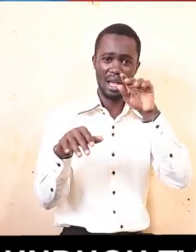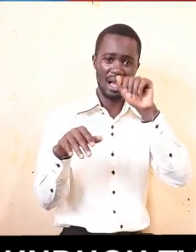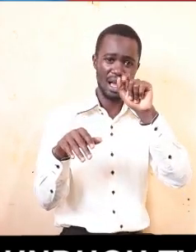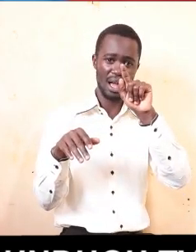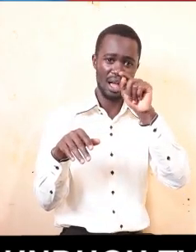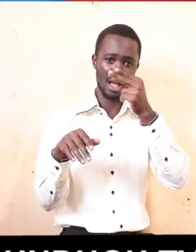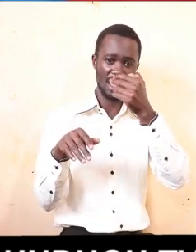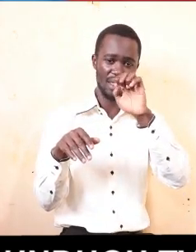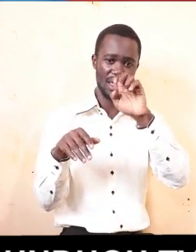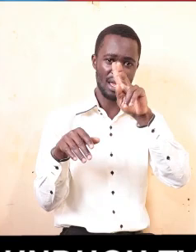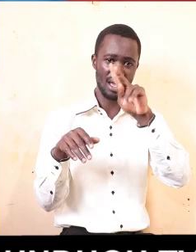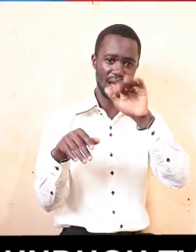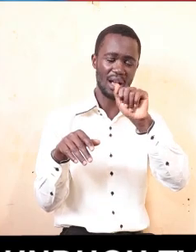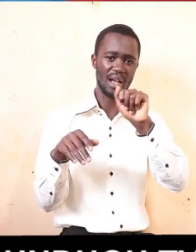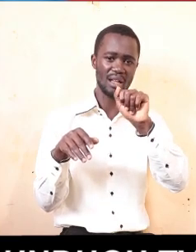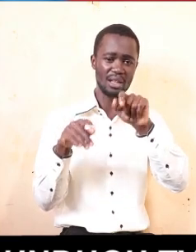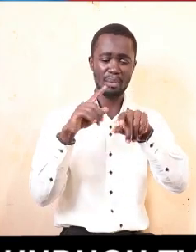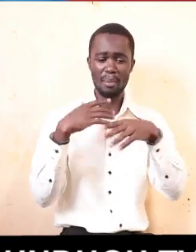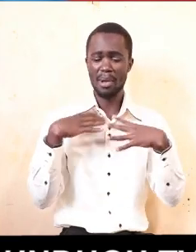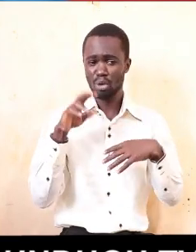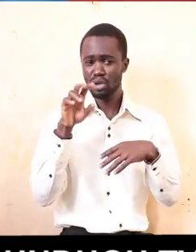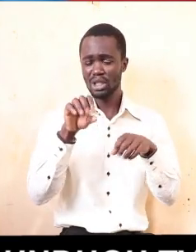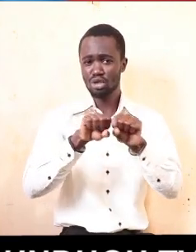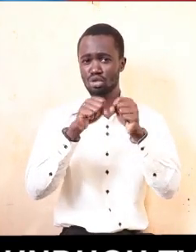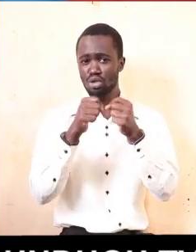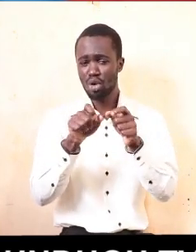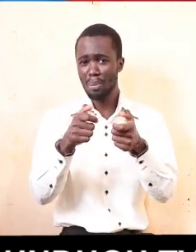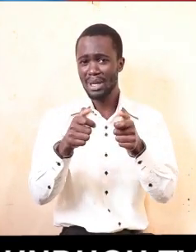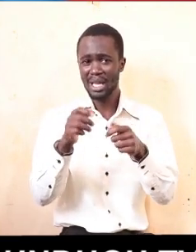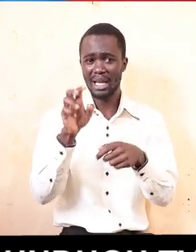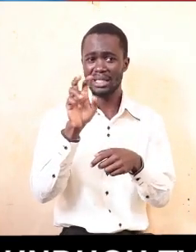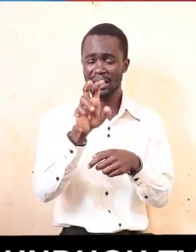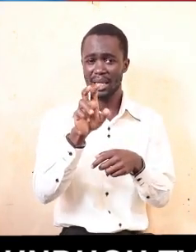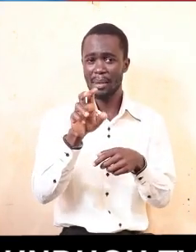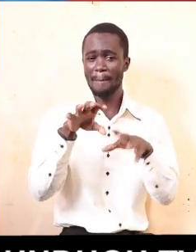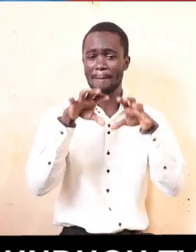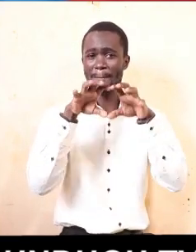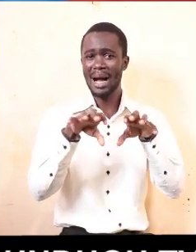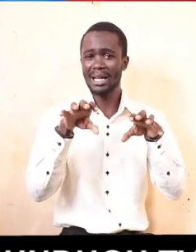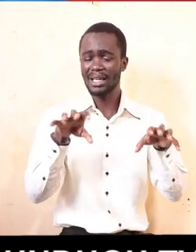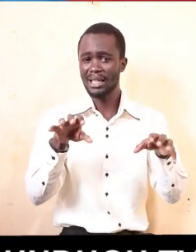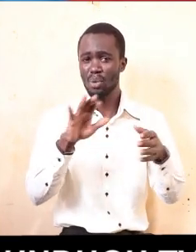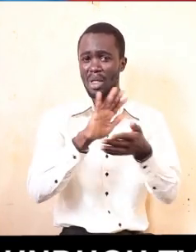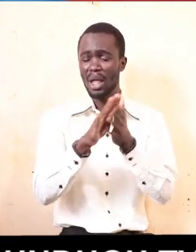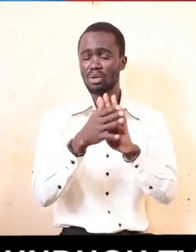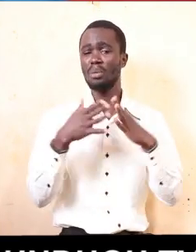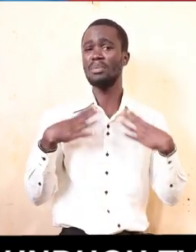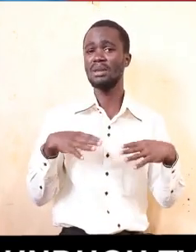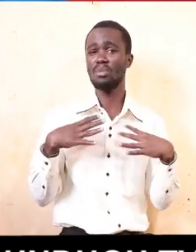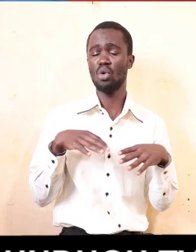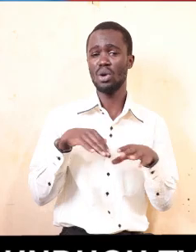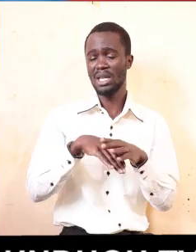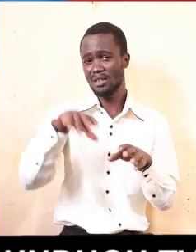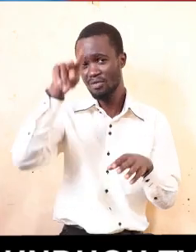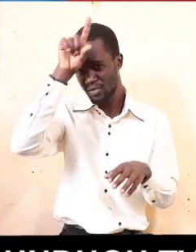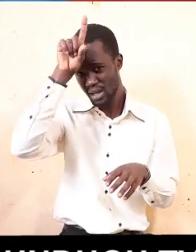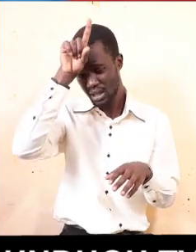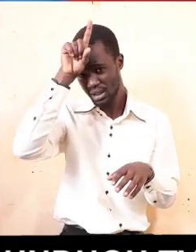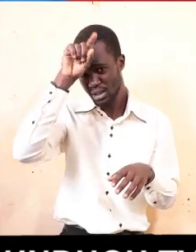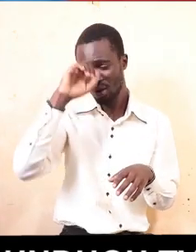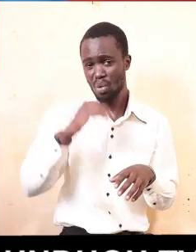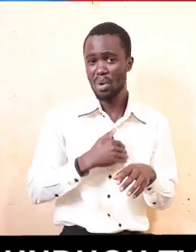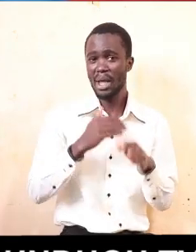ambao waliangalia katika social media waliona undersaturated market within the rural area.